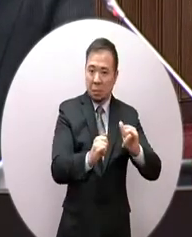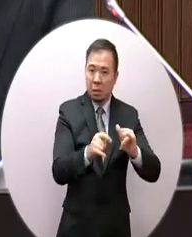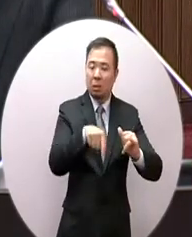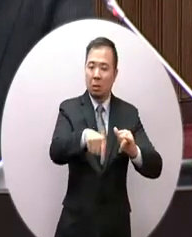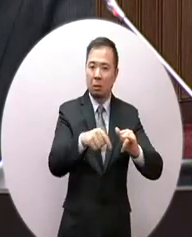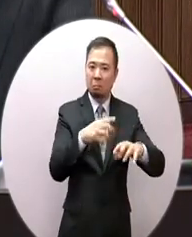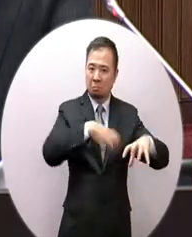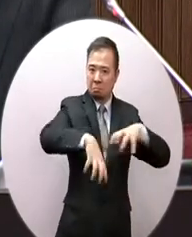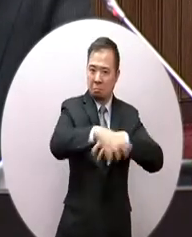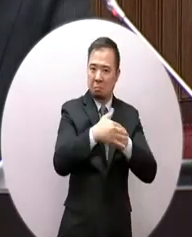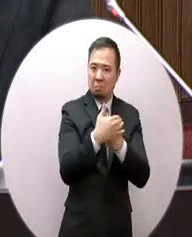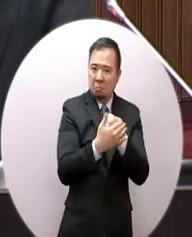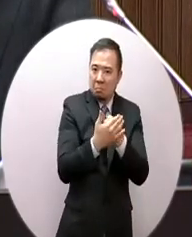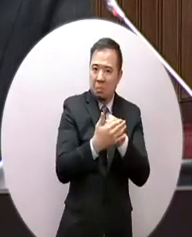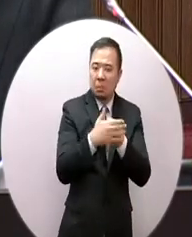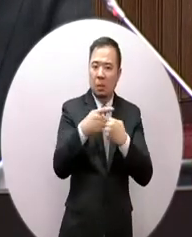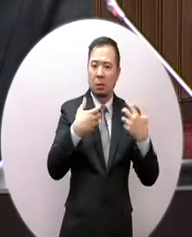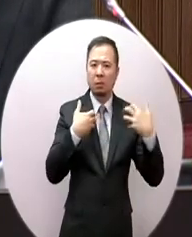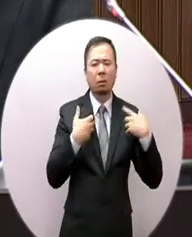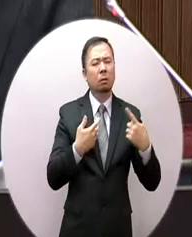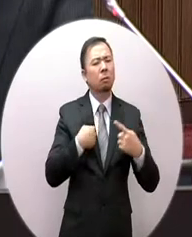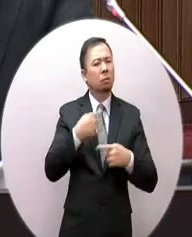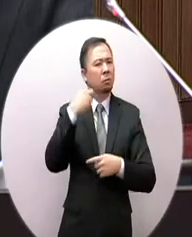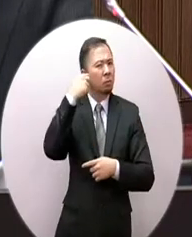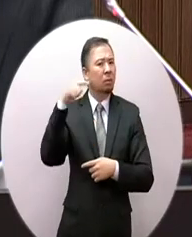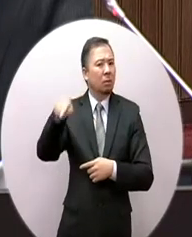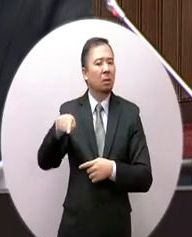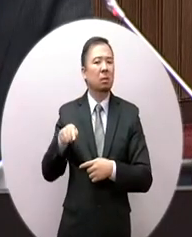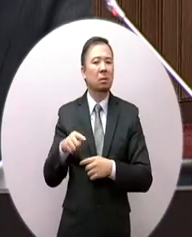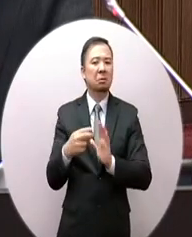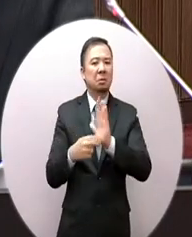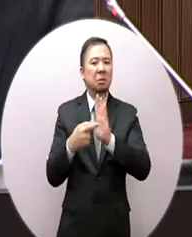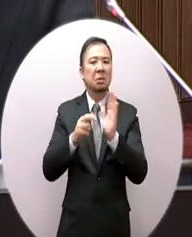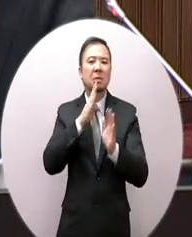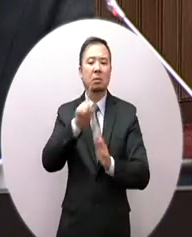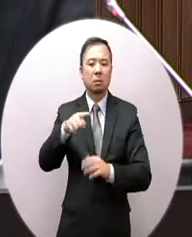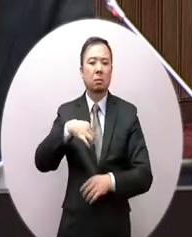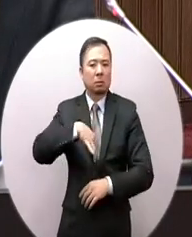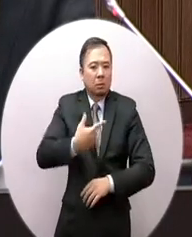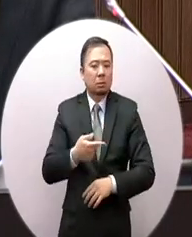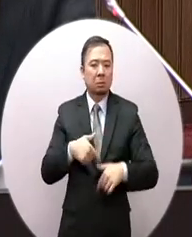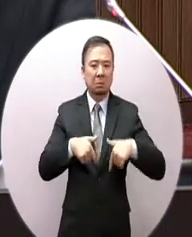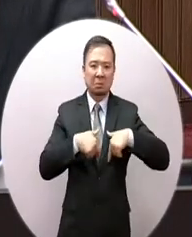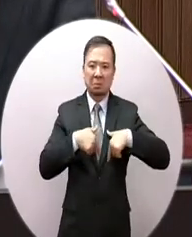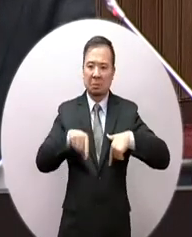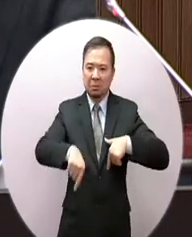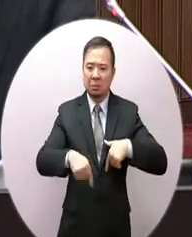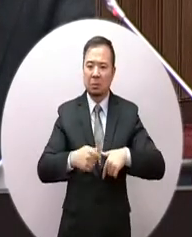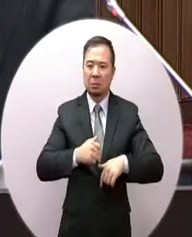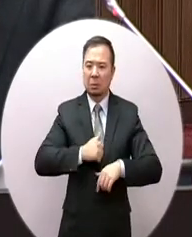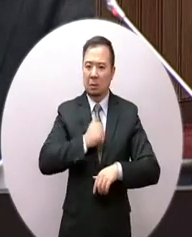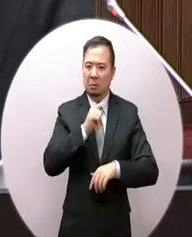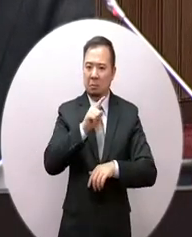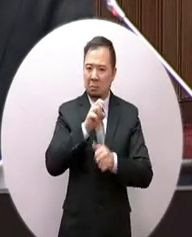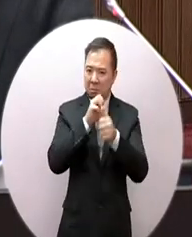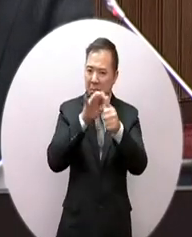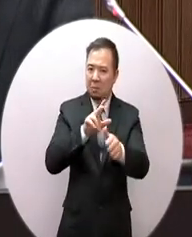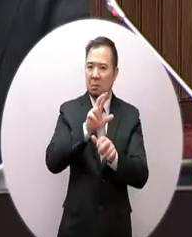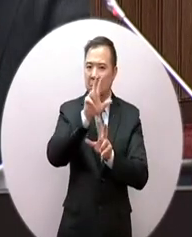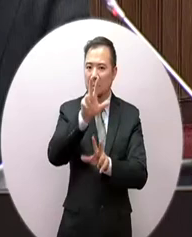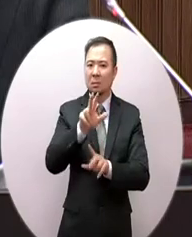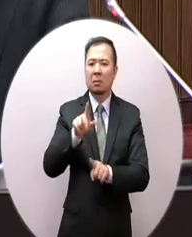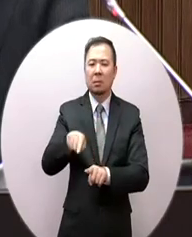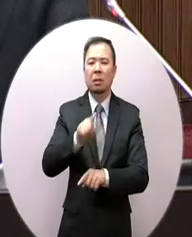样的说法是应该本着良心发现，才说要台电要做这个居民